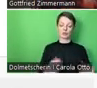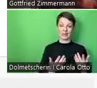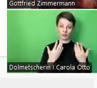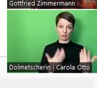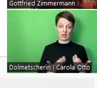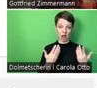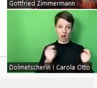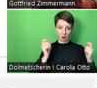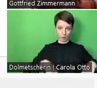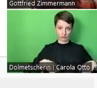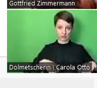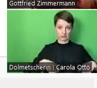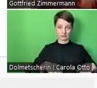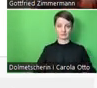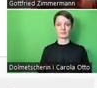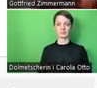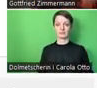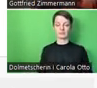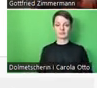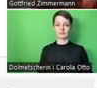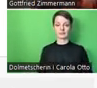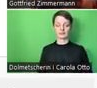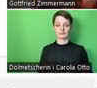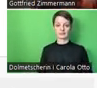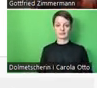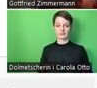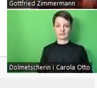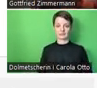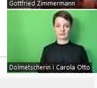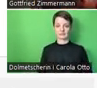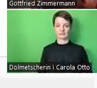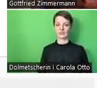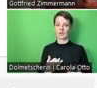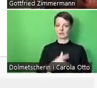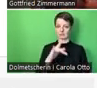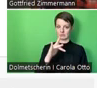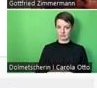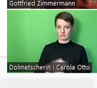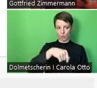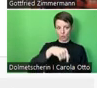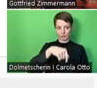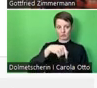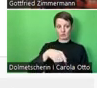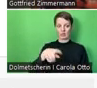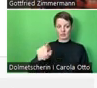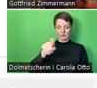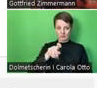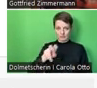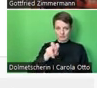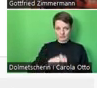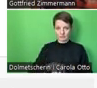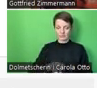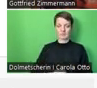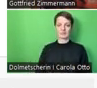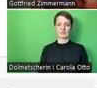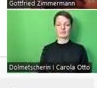ein. Will das Smarter-Textfeld So, ich gehe jetzt mal einfach nach unten mit meinem Cursor. nach unten Taste.